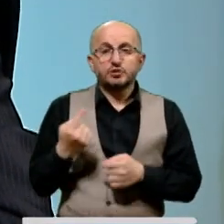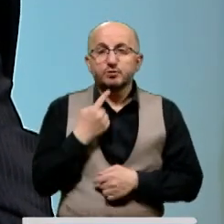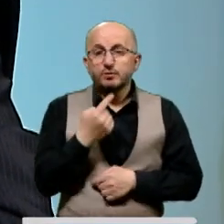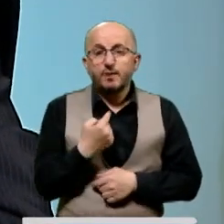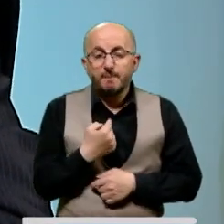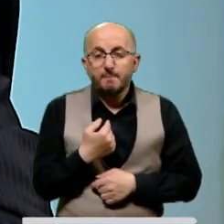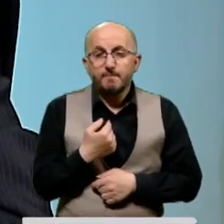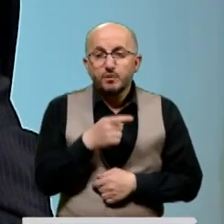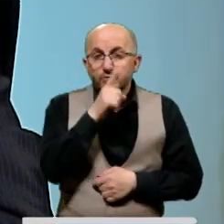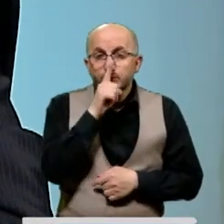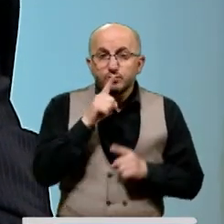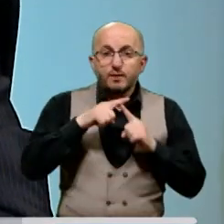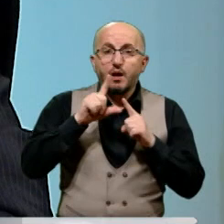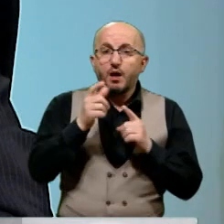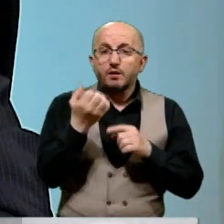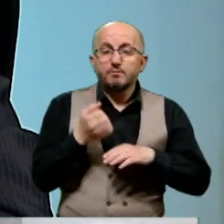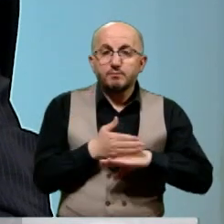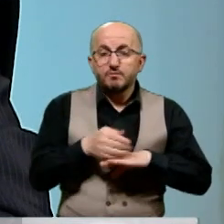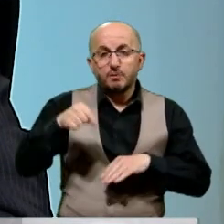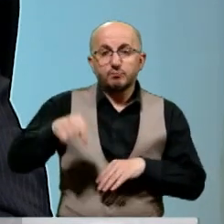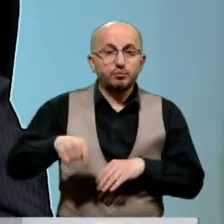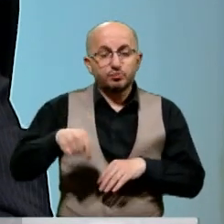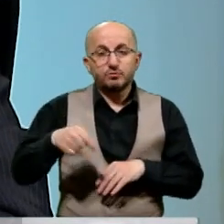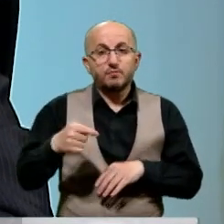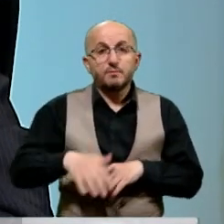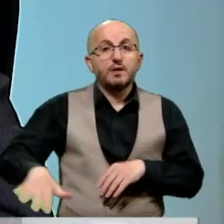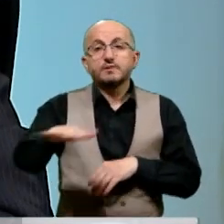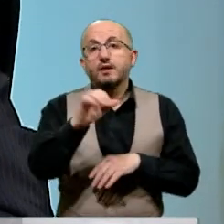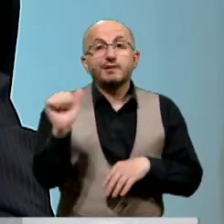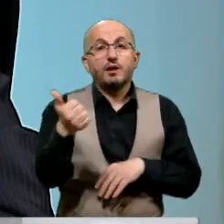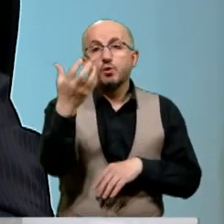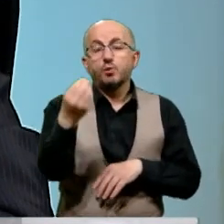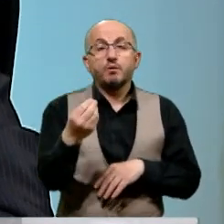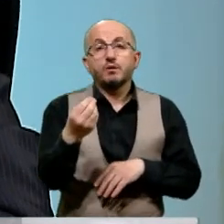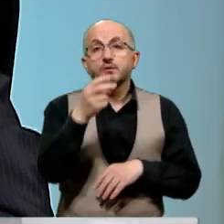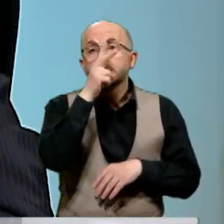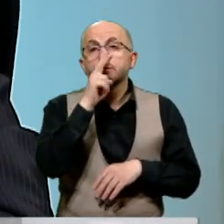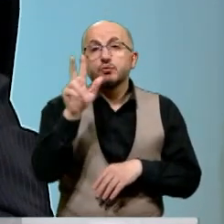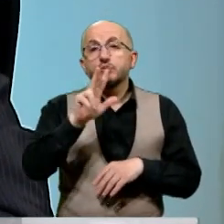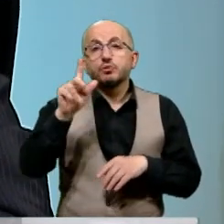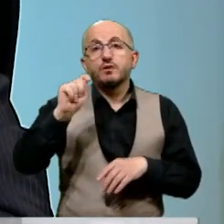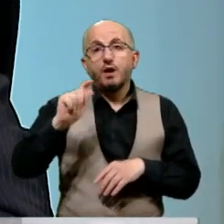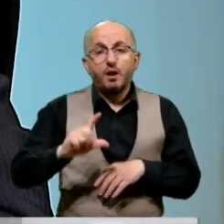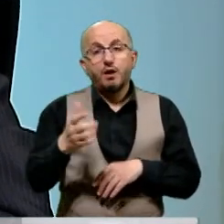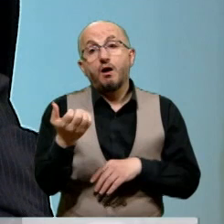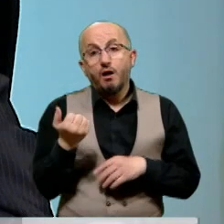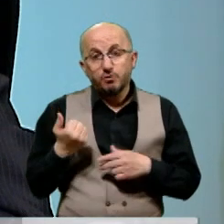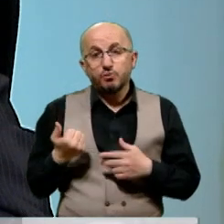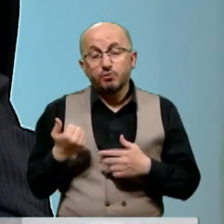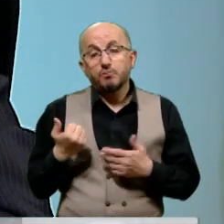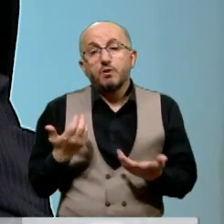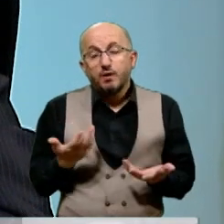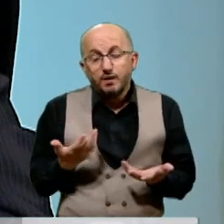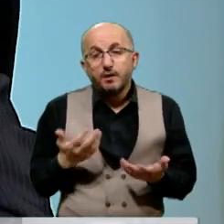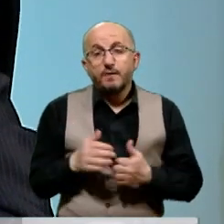söylüyor diyor ki işte 100 lira aldığın bir mal bugün piyasa değeri olarak diyor ben bunu ancak 230 liraya alabiliyorum mal